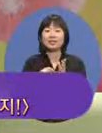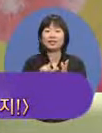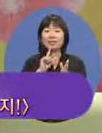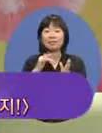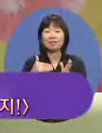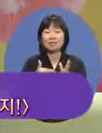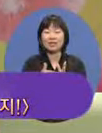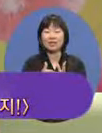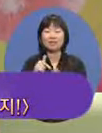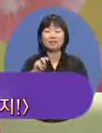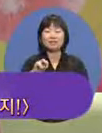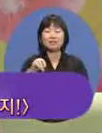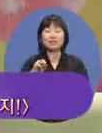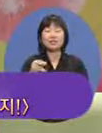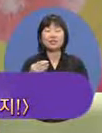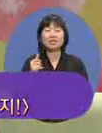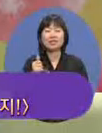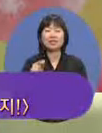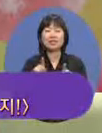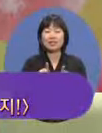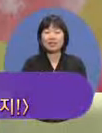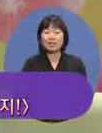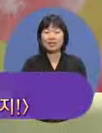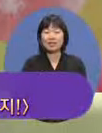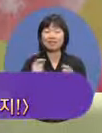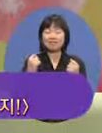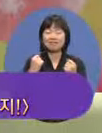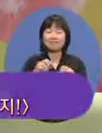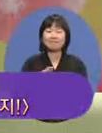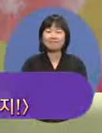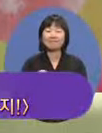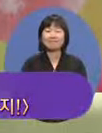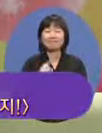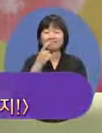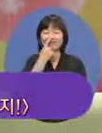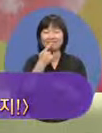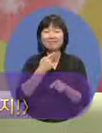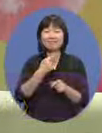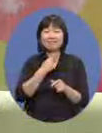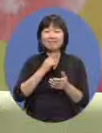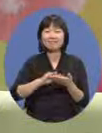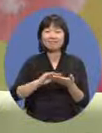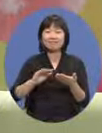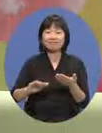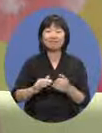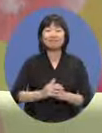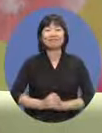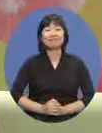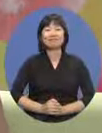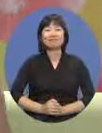시간인데요. 내일은 김무열 원장님과 함께 우리 가족의 길을 살리는 마사지 함께 배워보도록 할게요. 내일도 10시 잊지